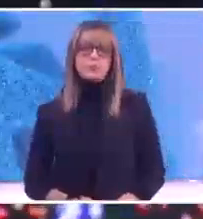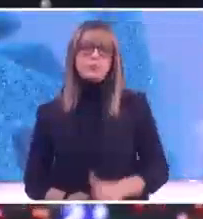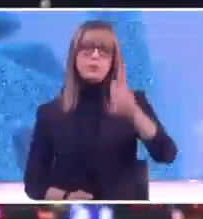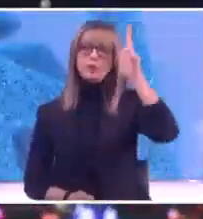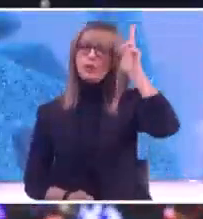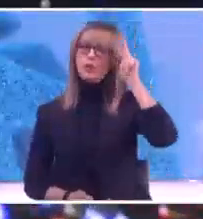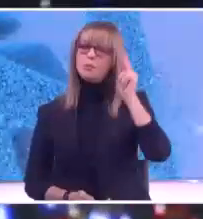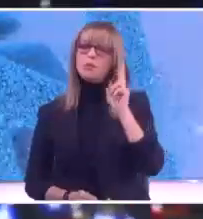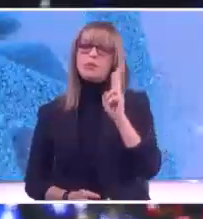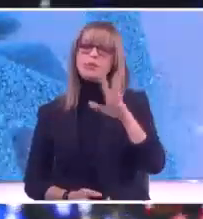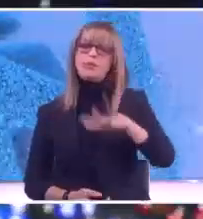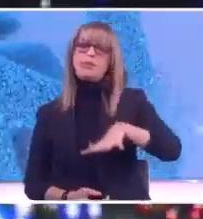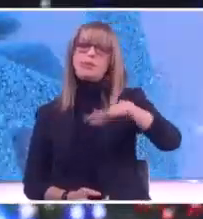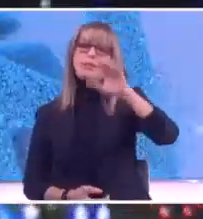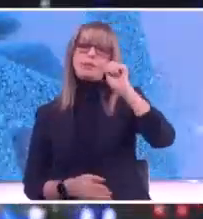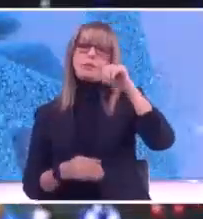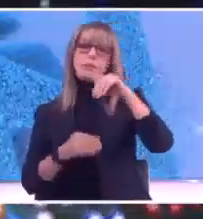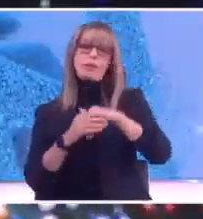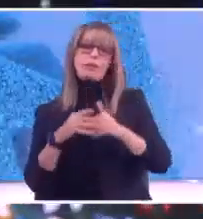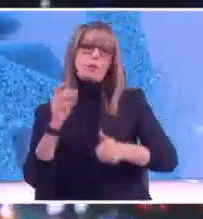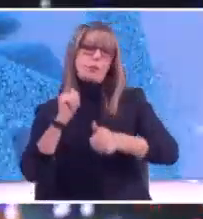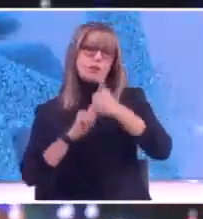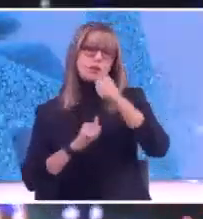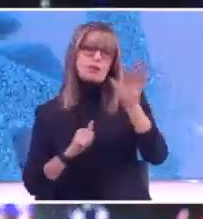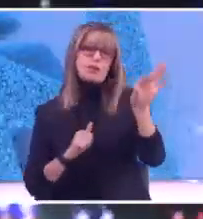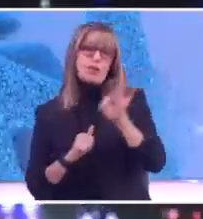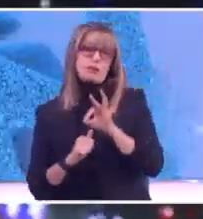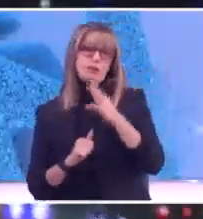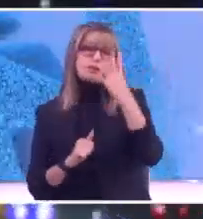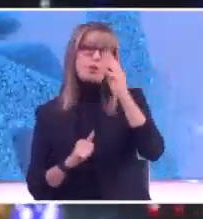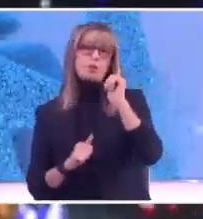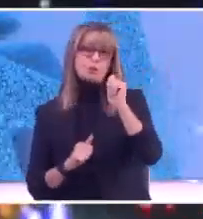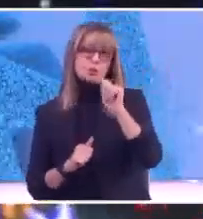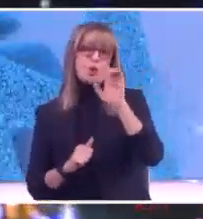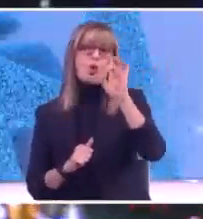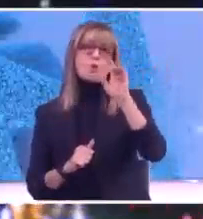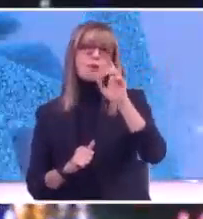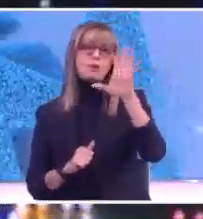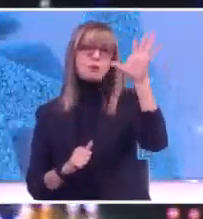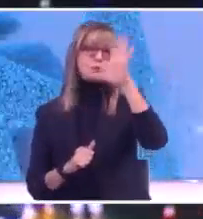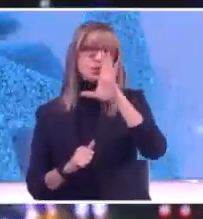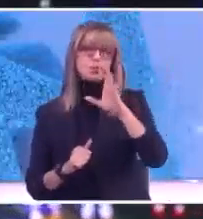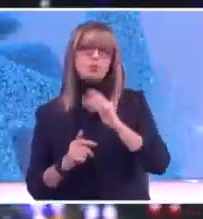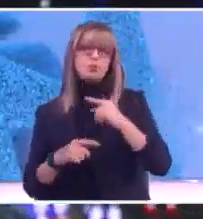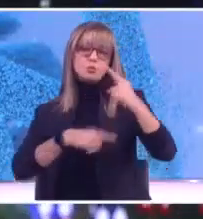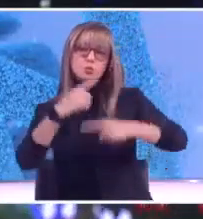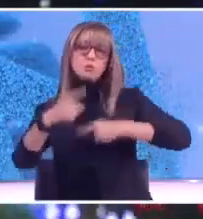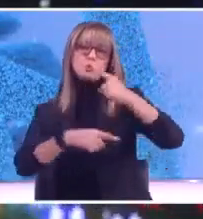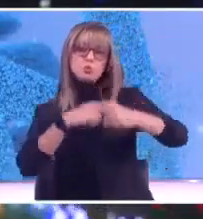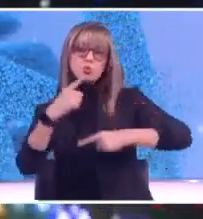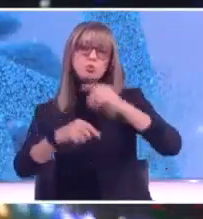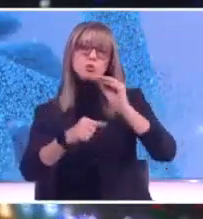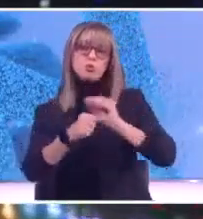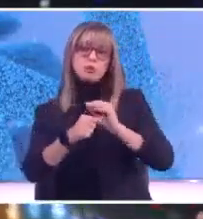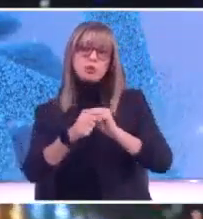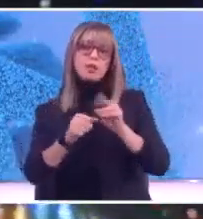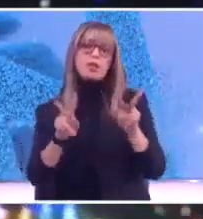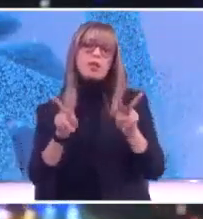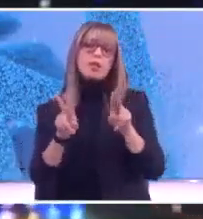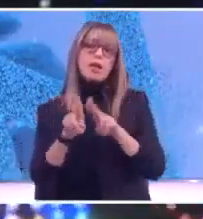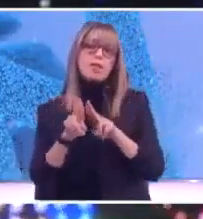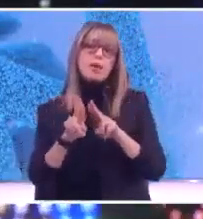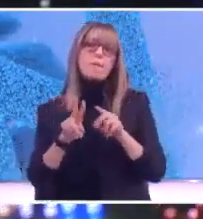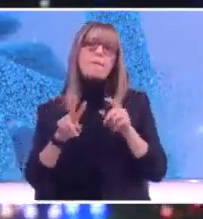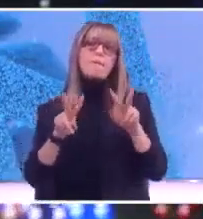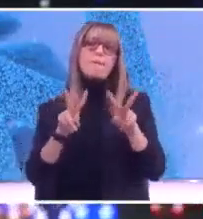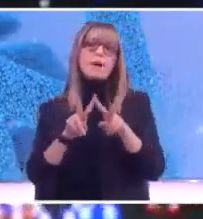Amerika Birleşik Devletleri Temsilciler Meclisi Başkanı'nı seçti. 4 gün ve 15 tur süren maraton sonunda Kevin McCarthy